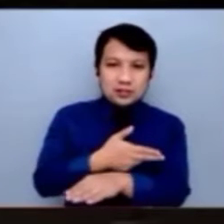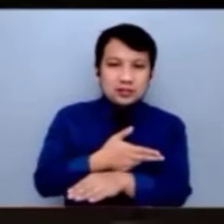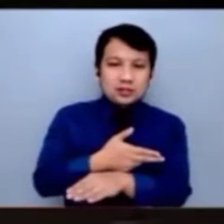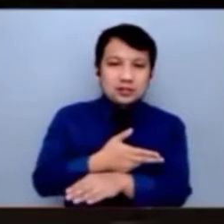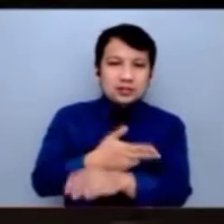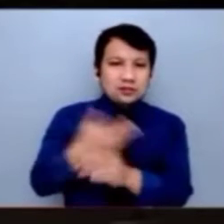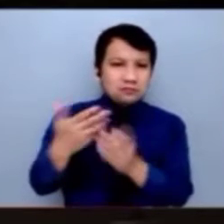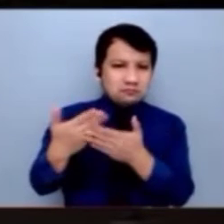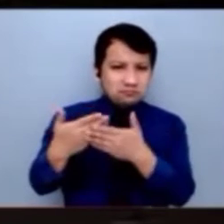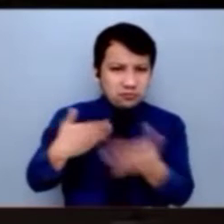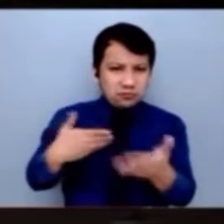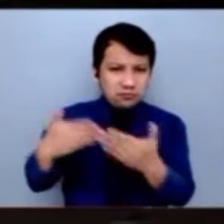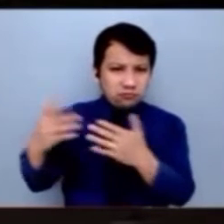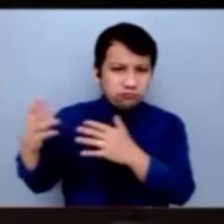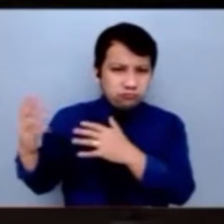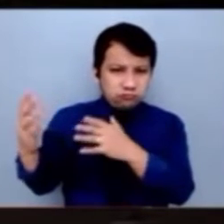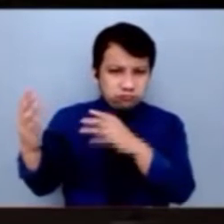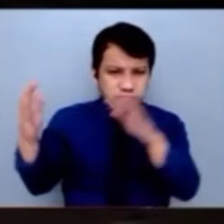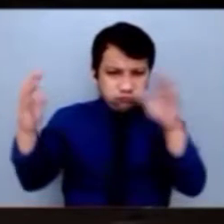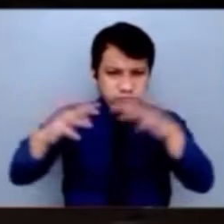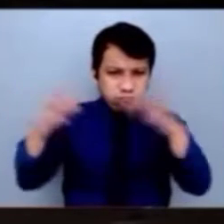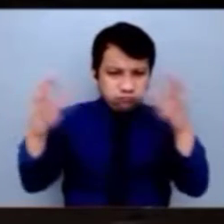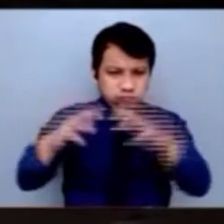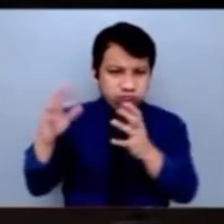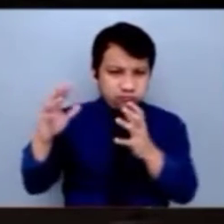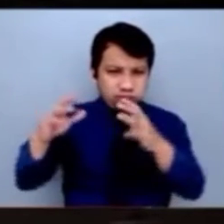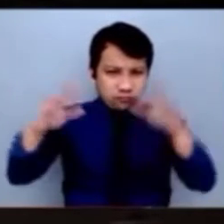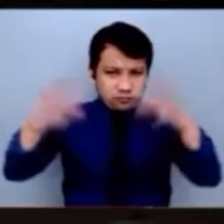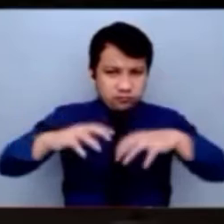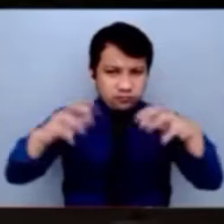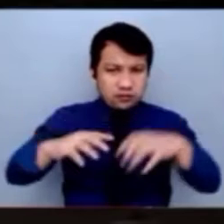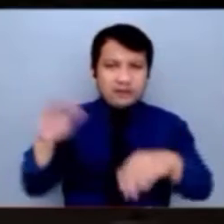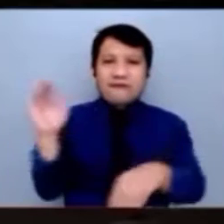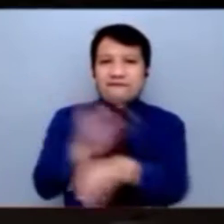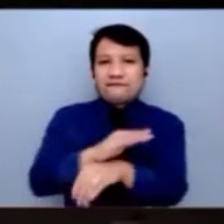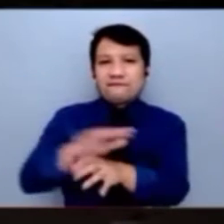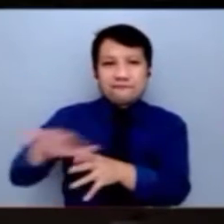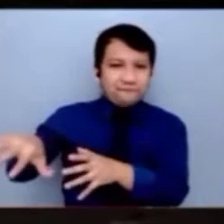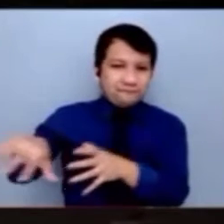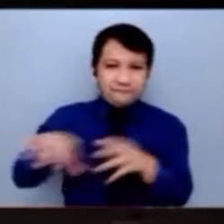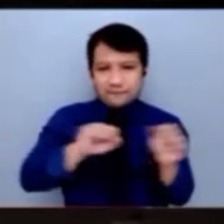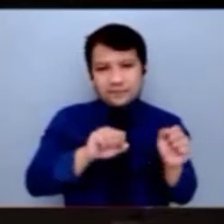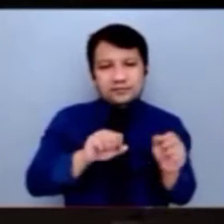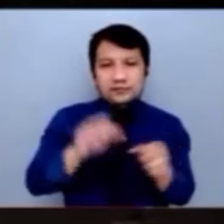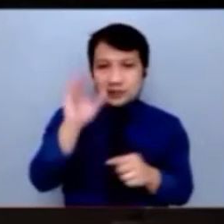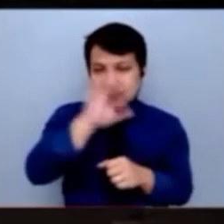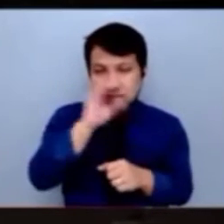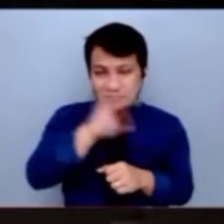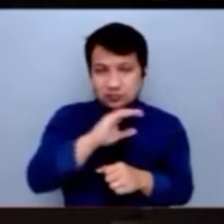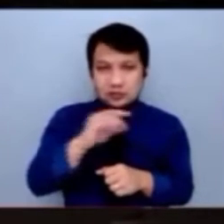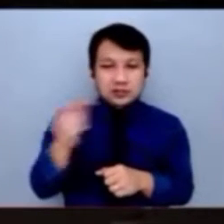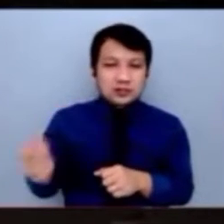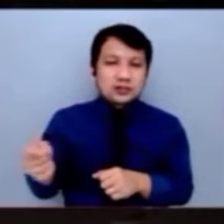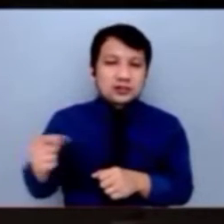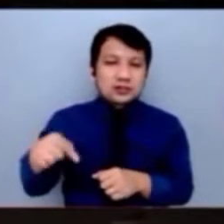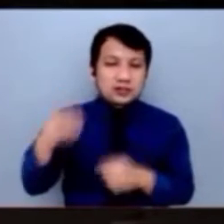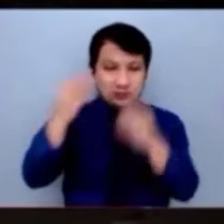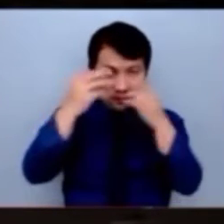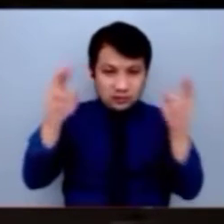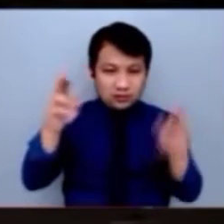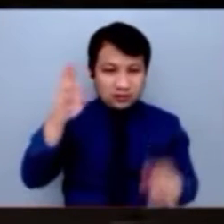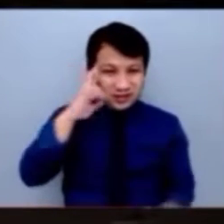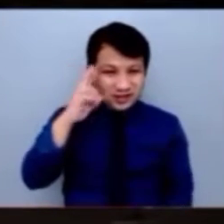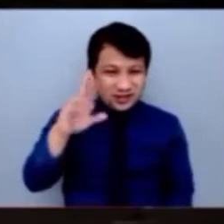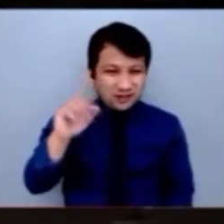nga ng naturang bagyong Odette, talagang nagkaroon na ng forced evacuation sa Cebu City alone. Ito nga si Mayor Rama kasi yung nagbanggit na